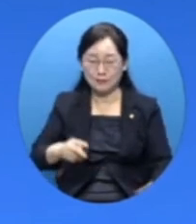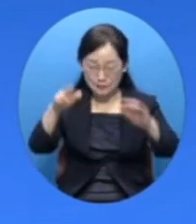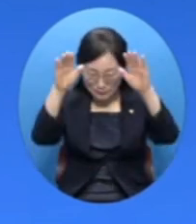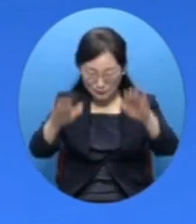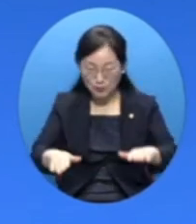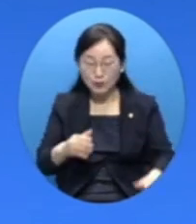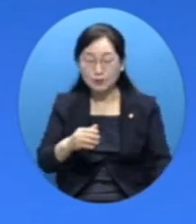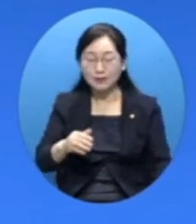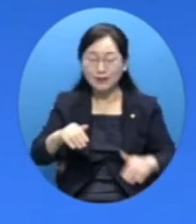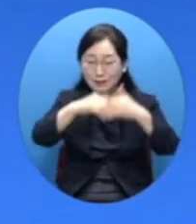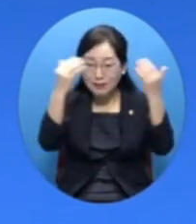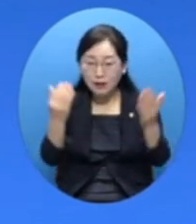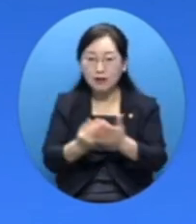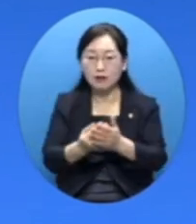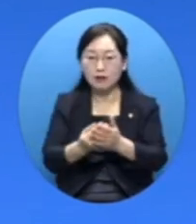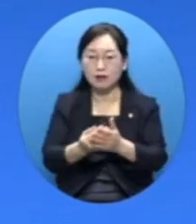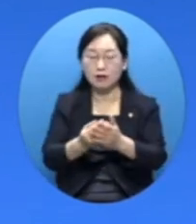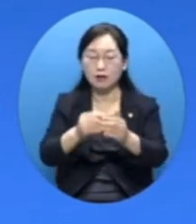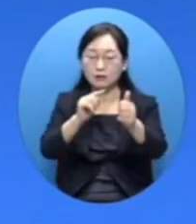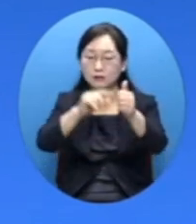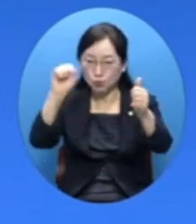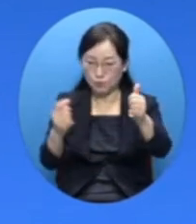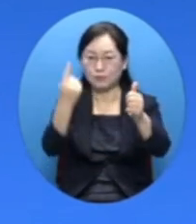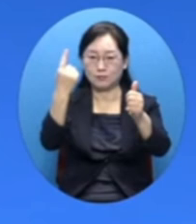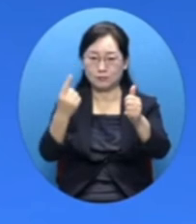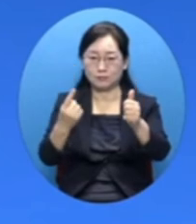다 출발한 것입니다